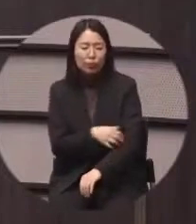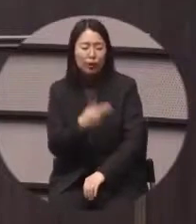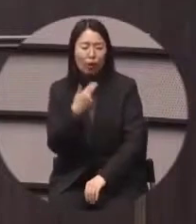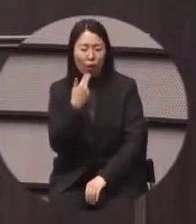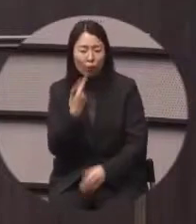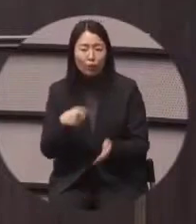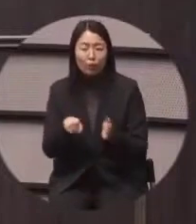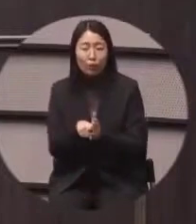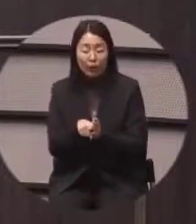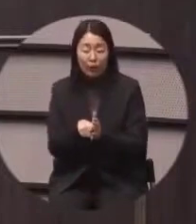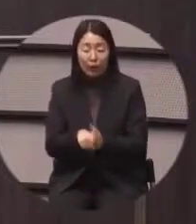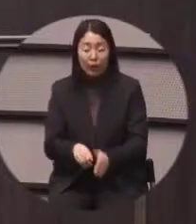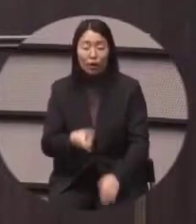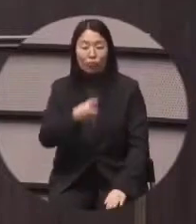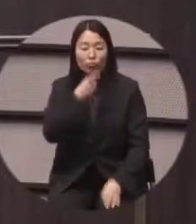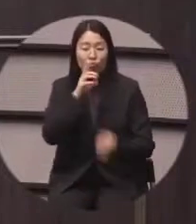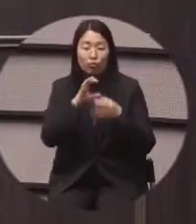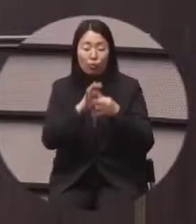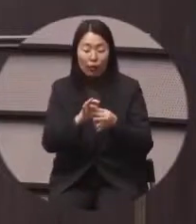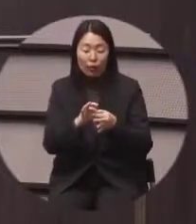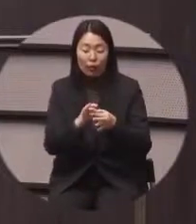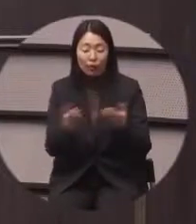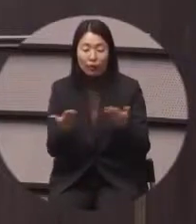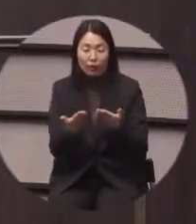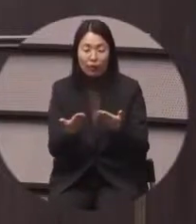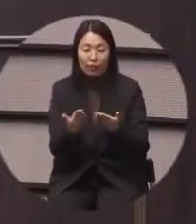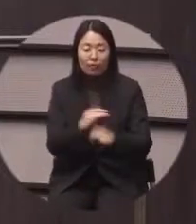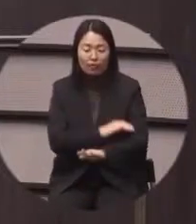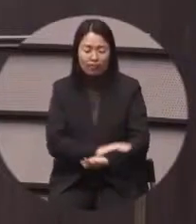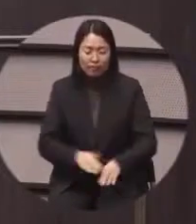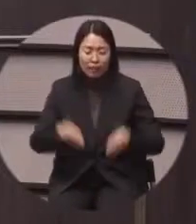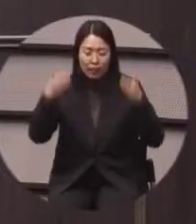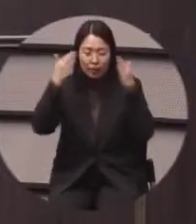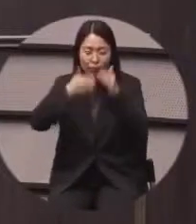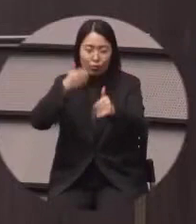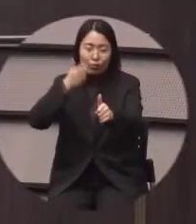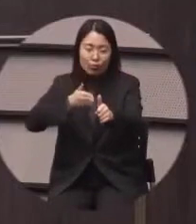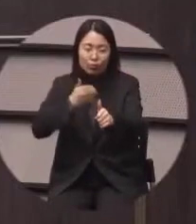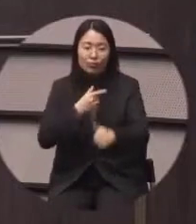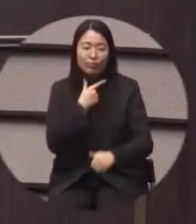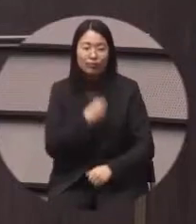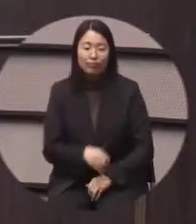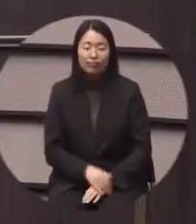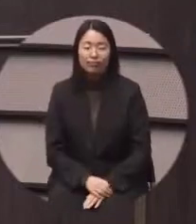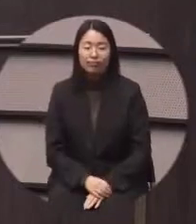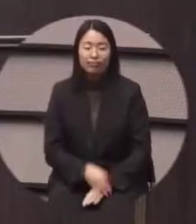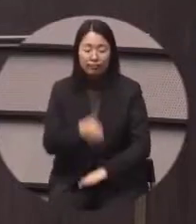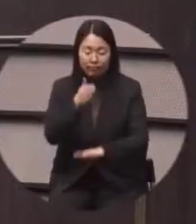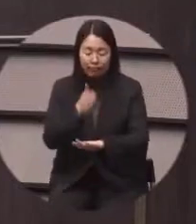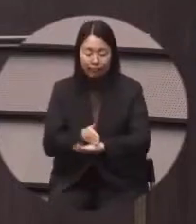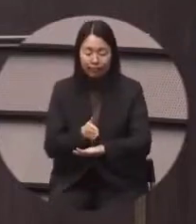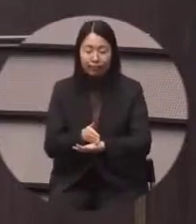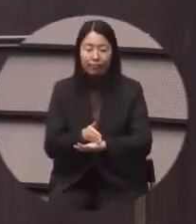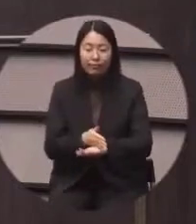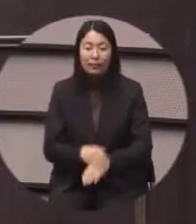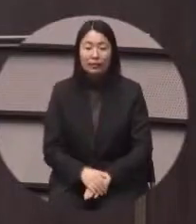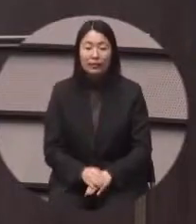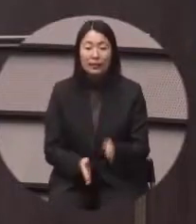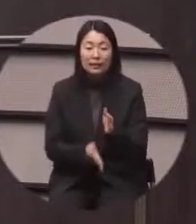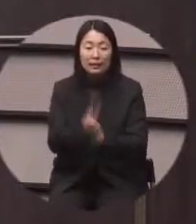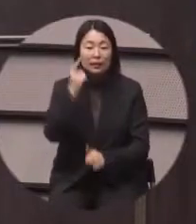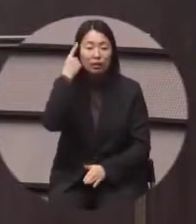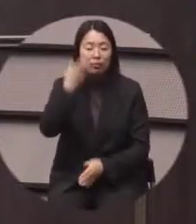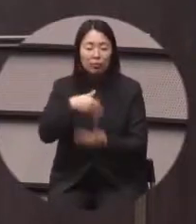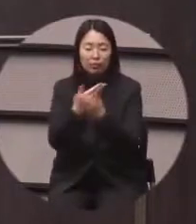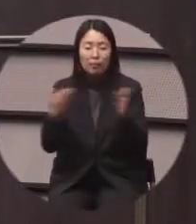관련 시정 업무에 만전을 기해 주시기를 부탁드립니다. 경청해 주셔서 감사합니다. 이상 시정